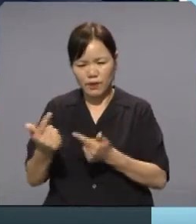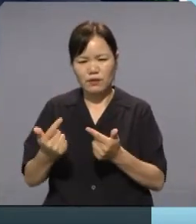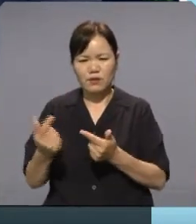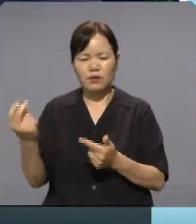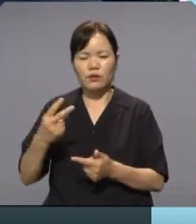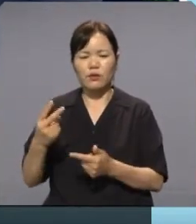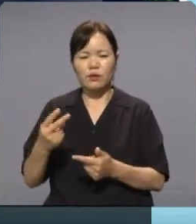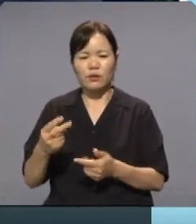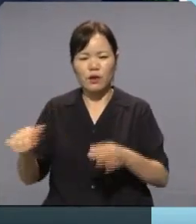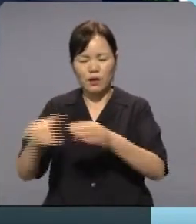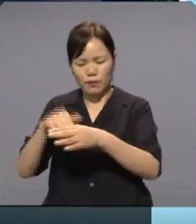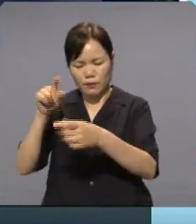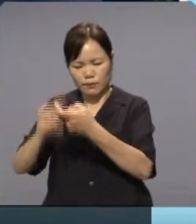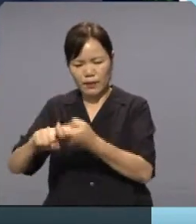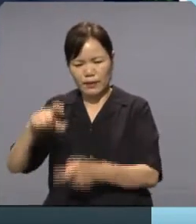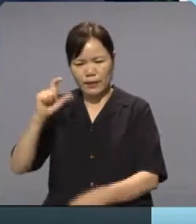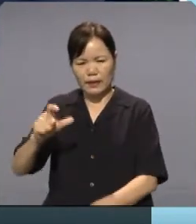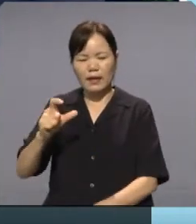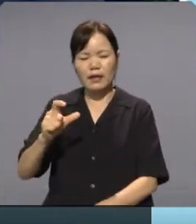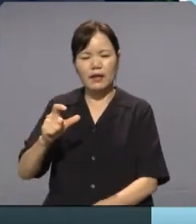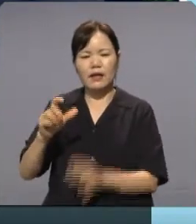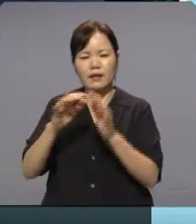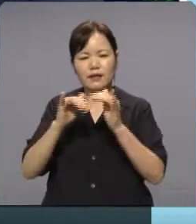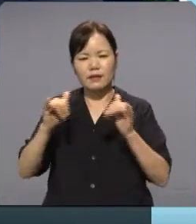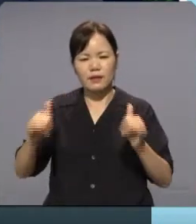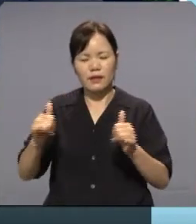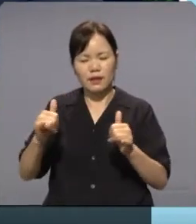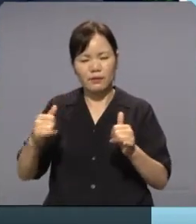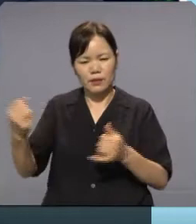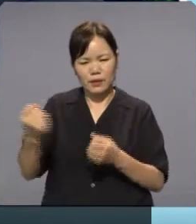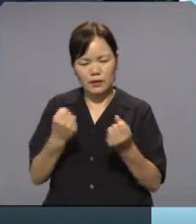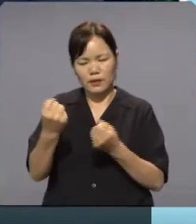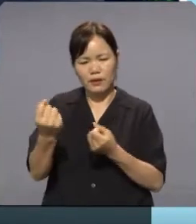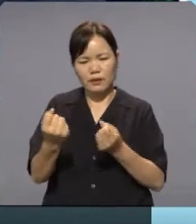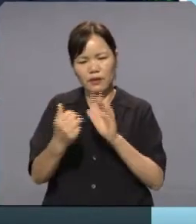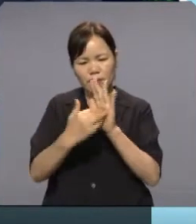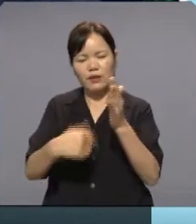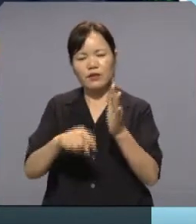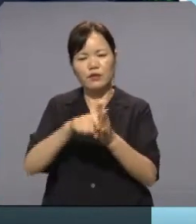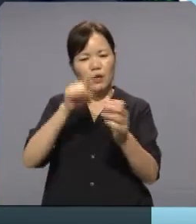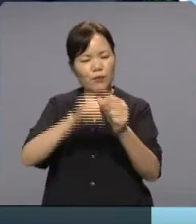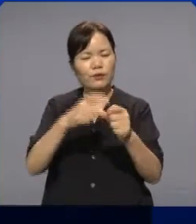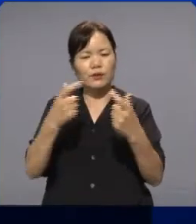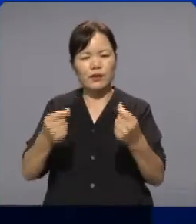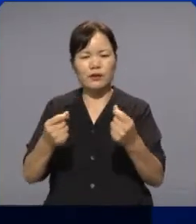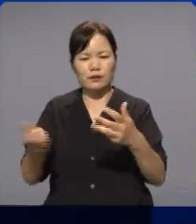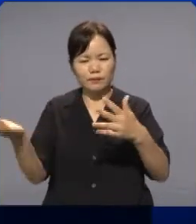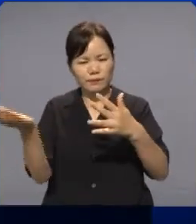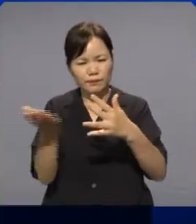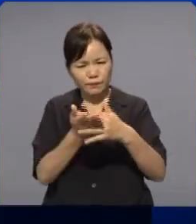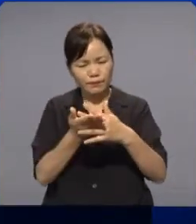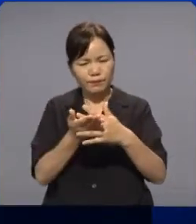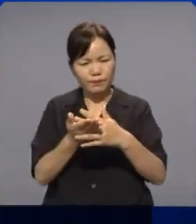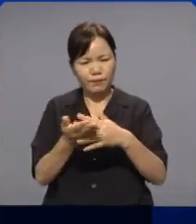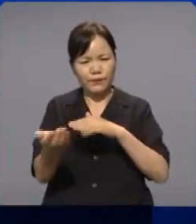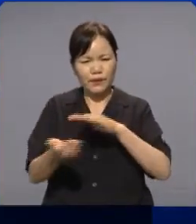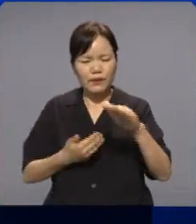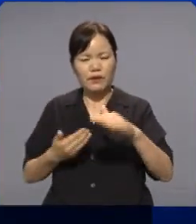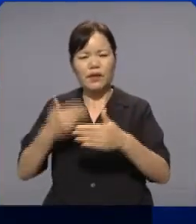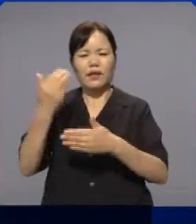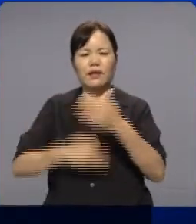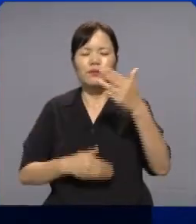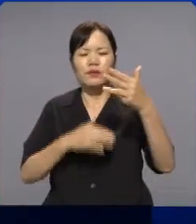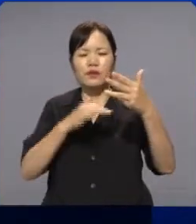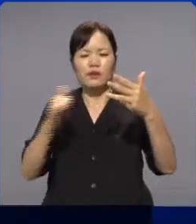강병원 의원을 좀 견제하려고 하는 이런 어떤 카드가 아닌가 이런 생각을 좀 해봅니다. 컷오프 이전에 이제 남은 7명이